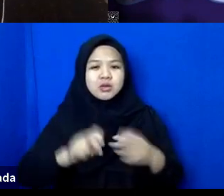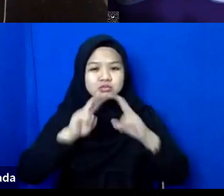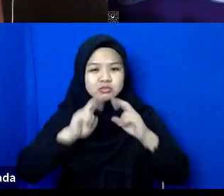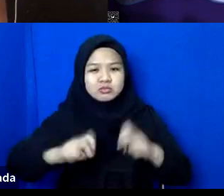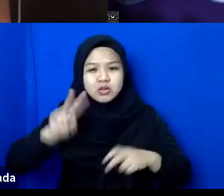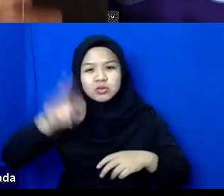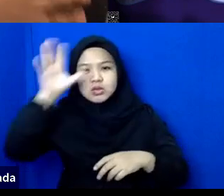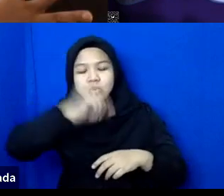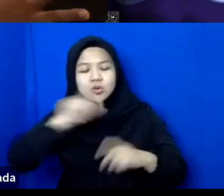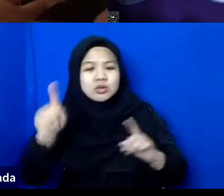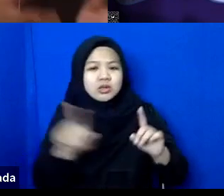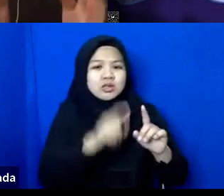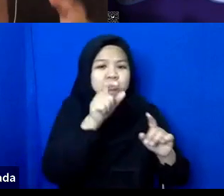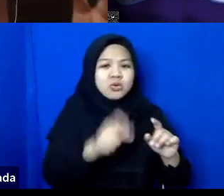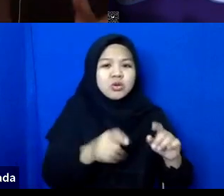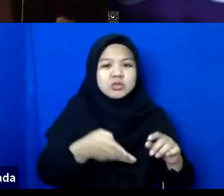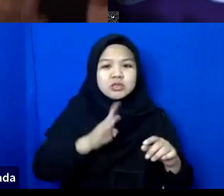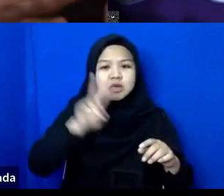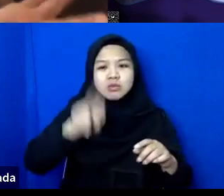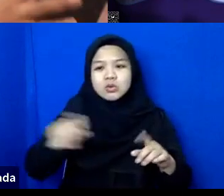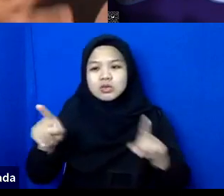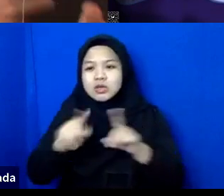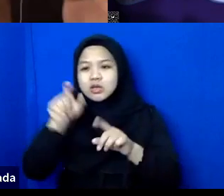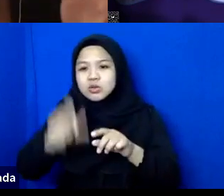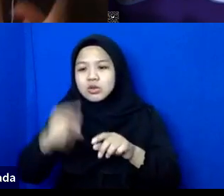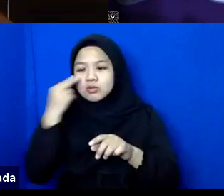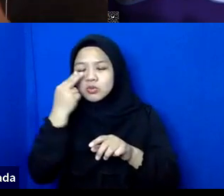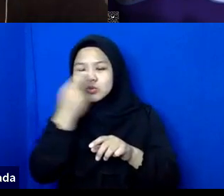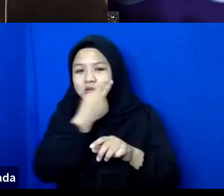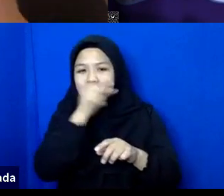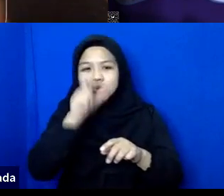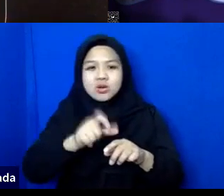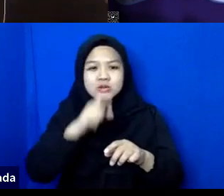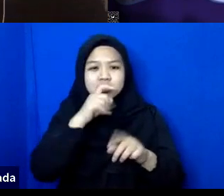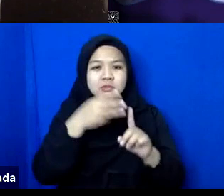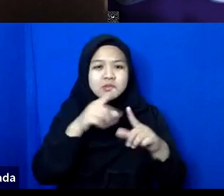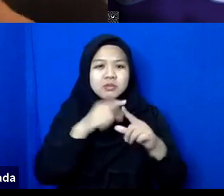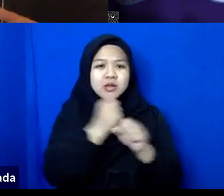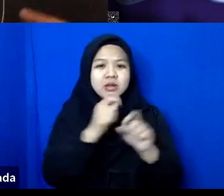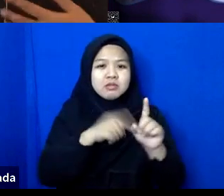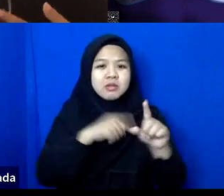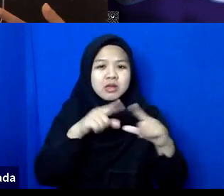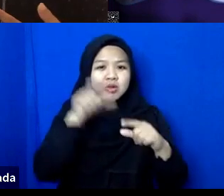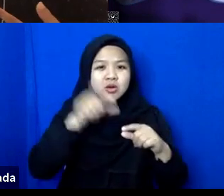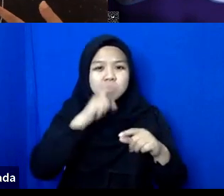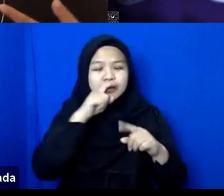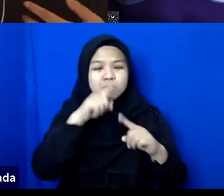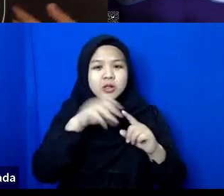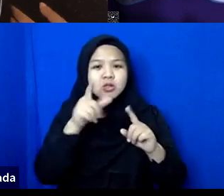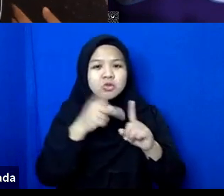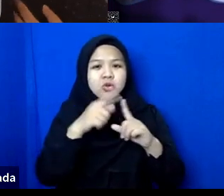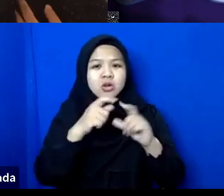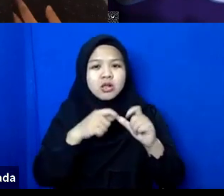tahu-tahu ketahui deket-deket sama orang Sigap ketawa deket-deket sama Fortune uang orang kaya bahagia atau khas gitu untuk bisa